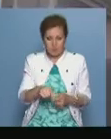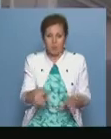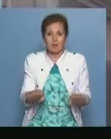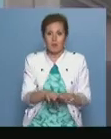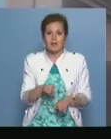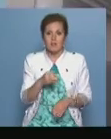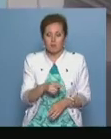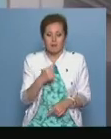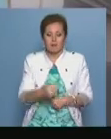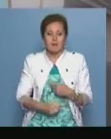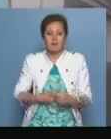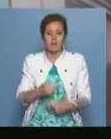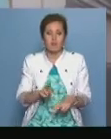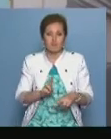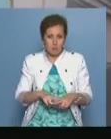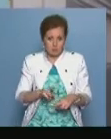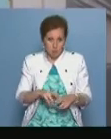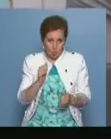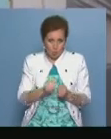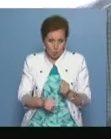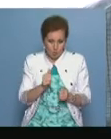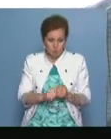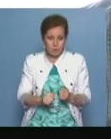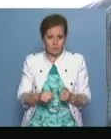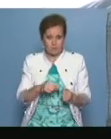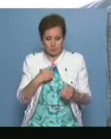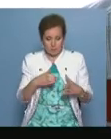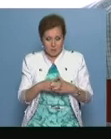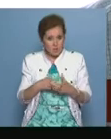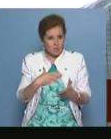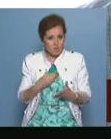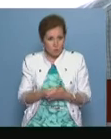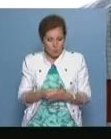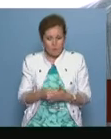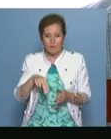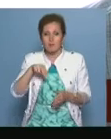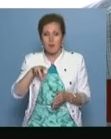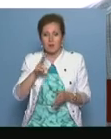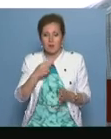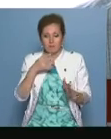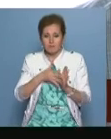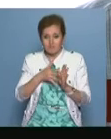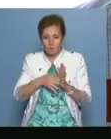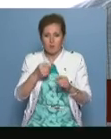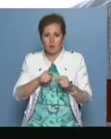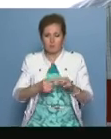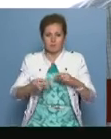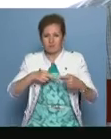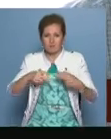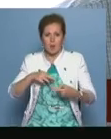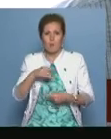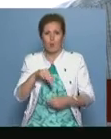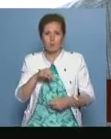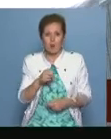называемый наследственный паспорт. У каждой этнической группы он свой. ДНК происходит с определенной периодичностью мутации, и поэтому эти